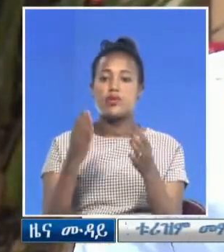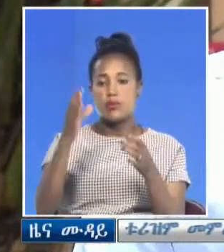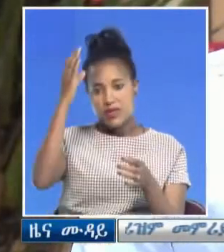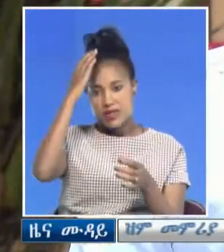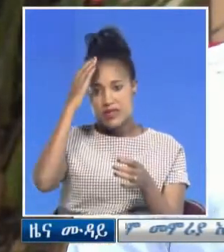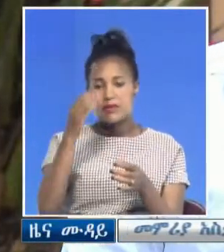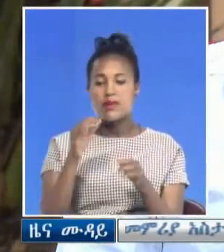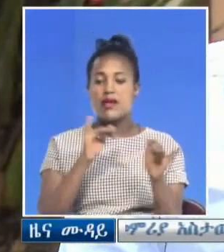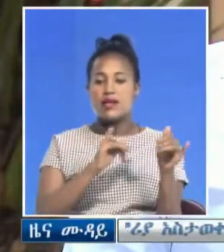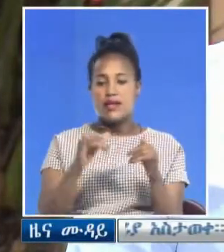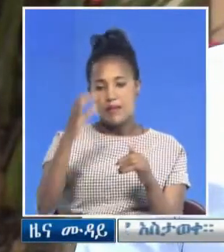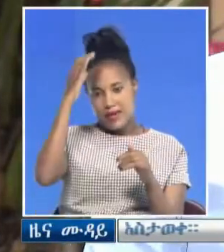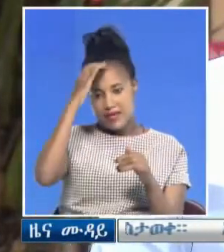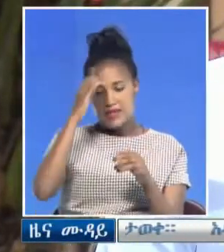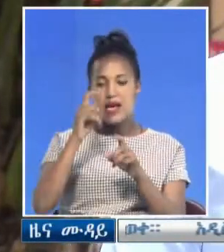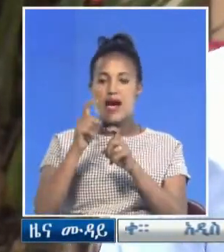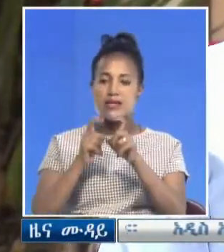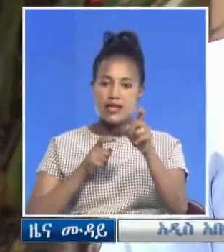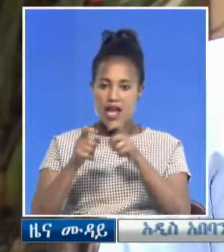እንደ መንግስት አድሚኒስትሬቲቭ